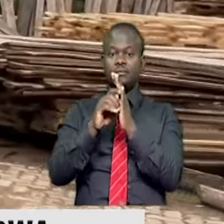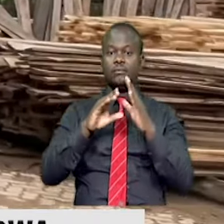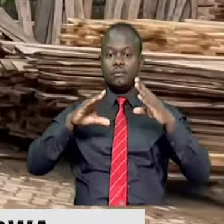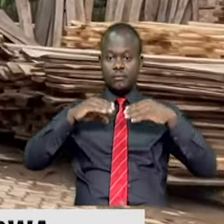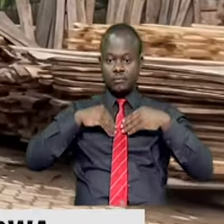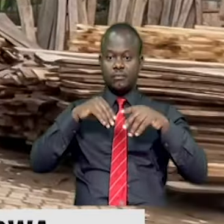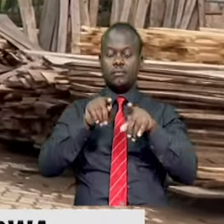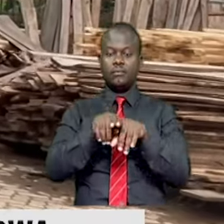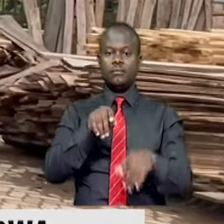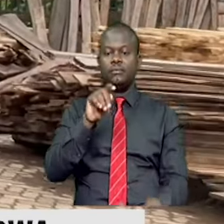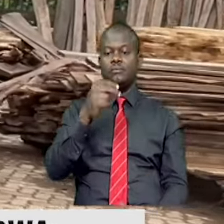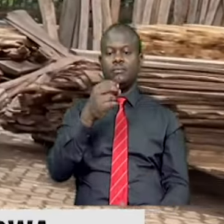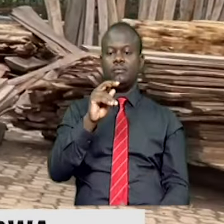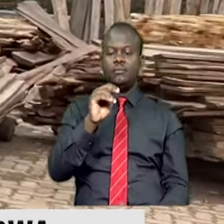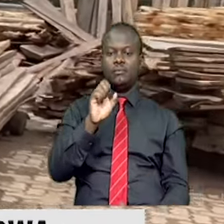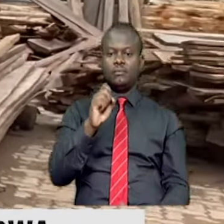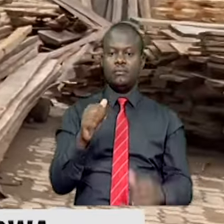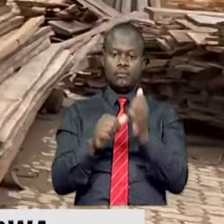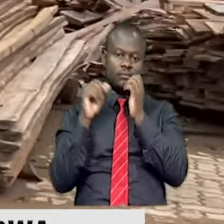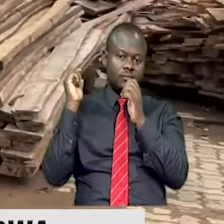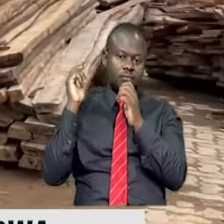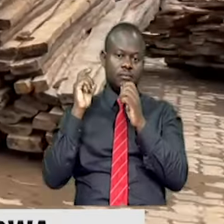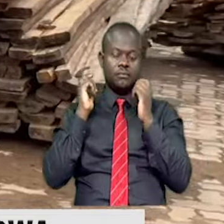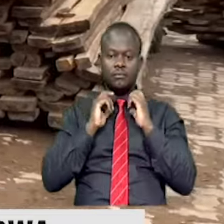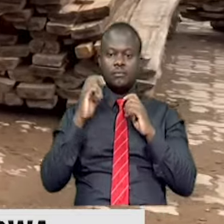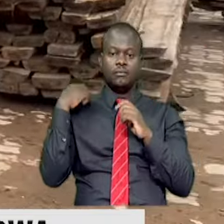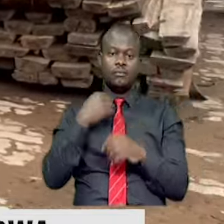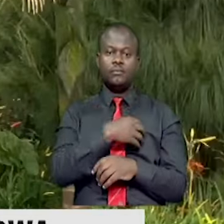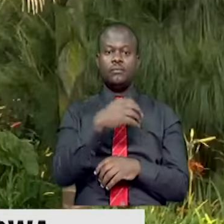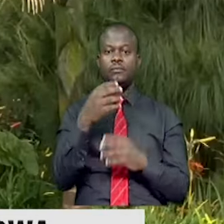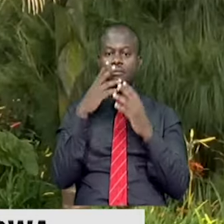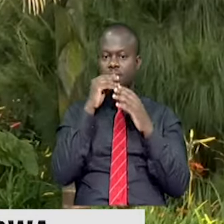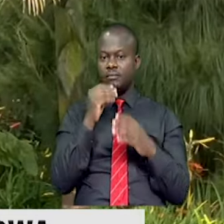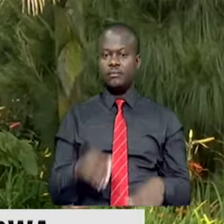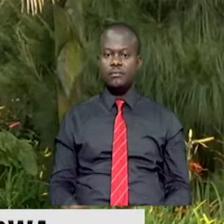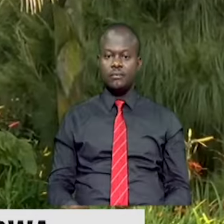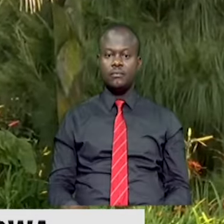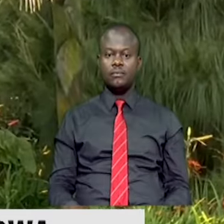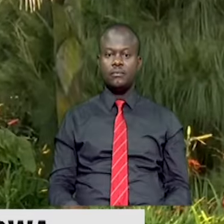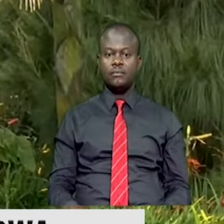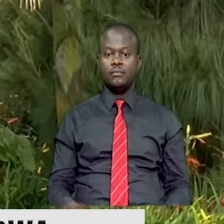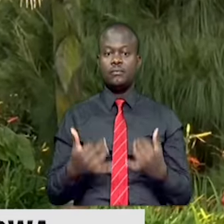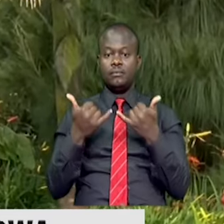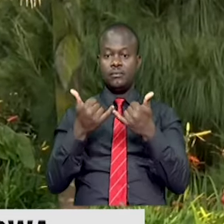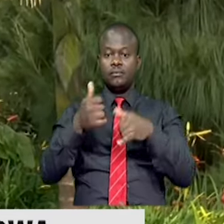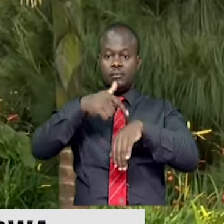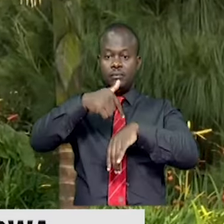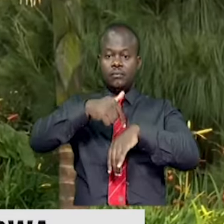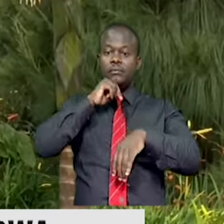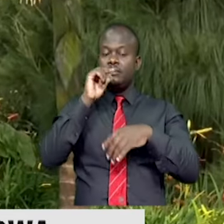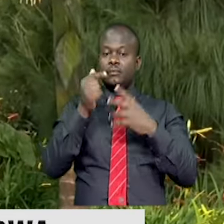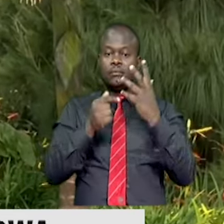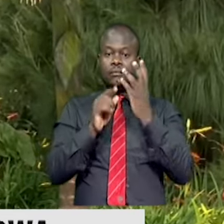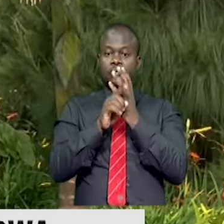kabemereye, nk'uko Rugero Nyange Theoneste Vice Mayor ushinzwe ubukungu muri Rurindo abivuga. Aka kanya ntabwo ari ikintu